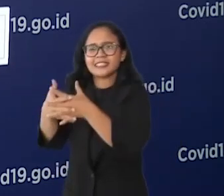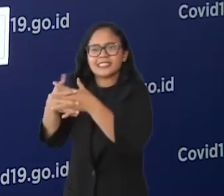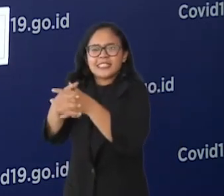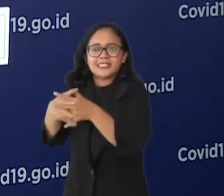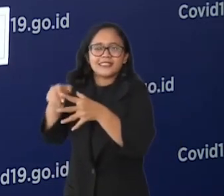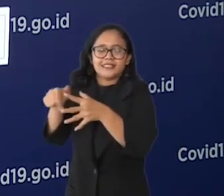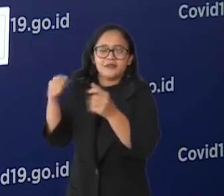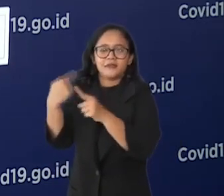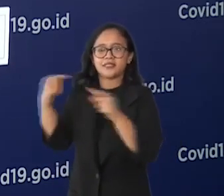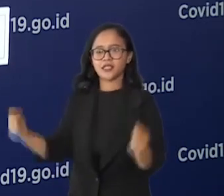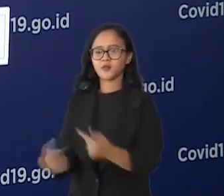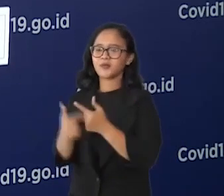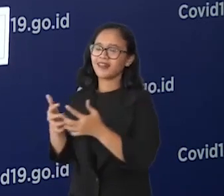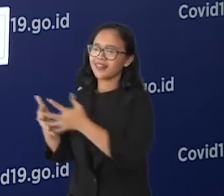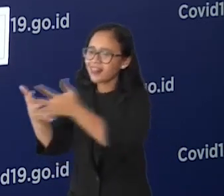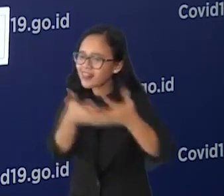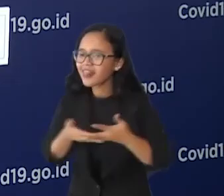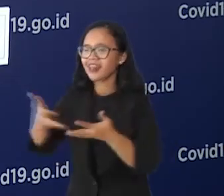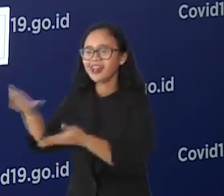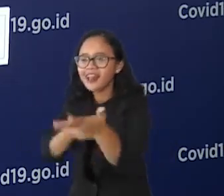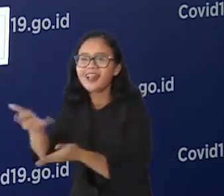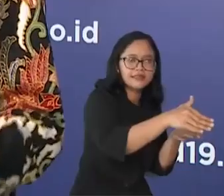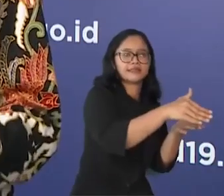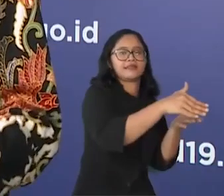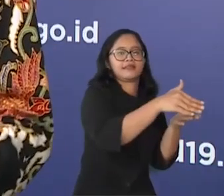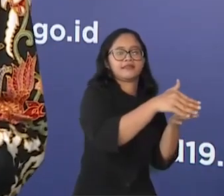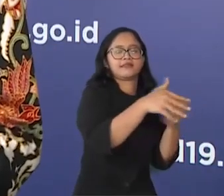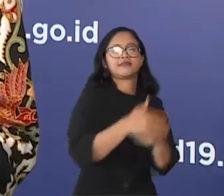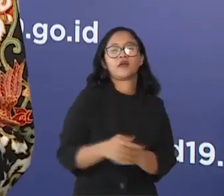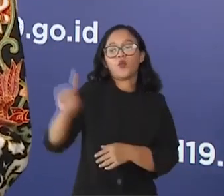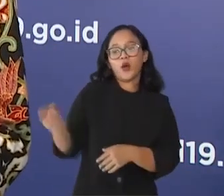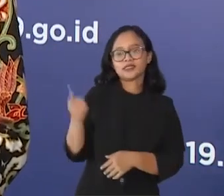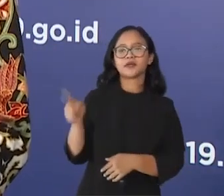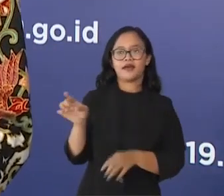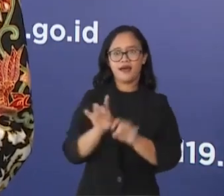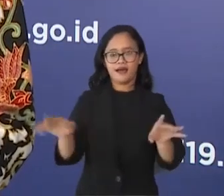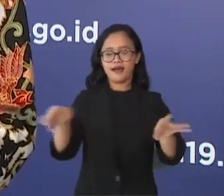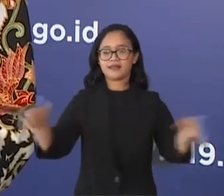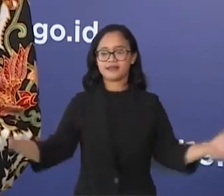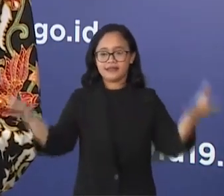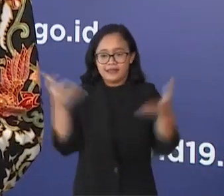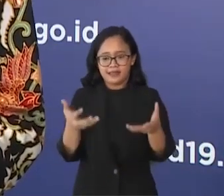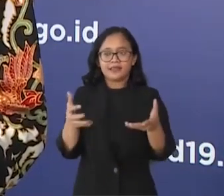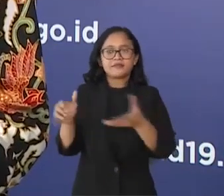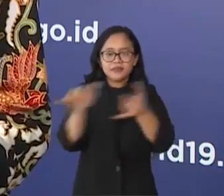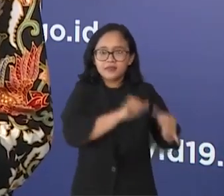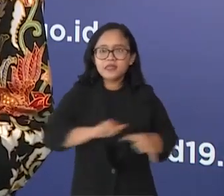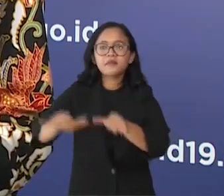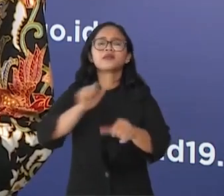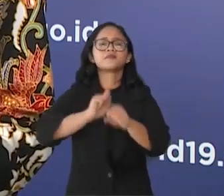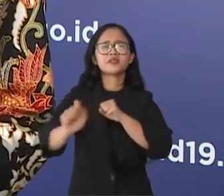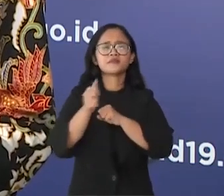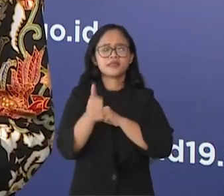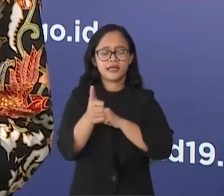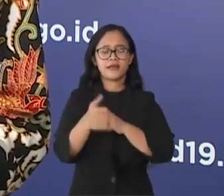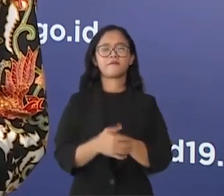juga kehidupan harmonis di tengah rumah tangga kita. Dalam kondisi wabah COVID-19, aktivitas sedekah